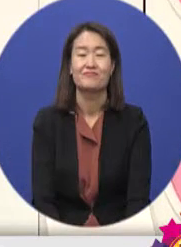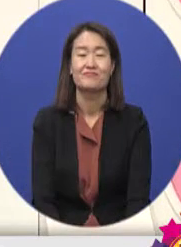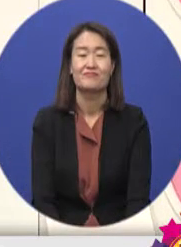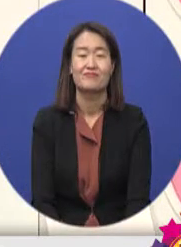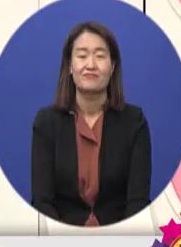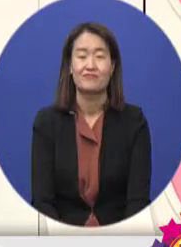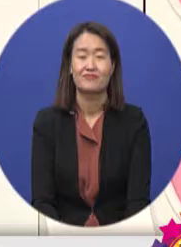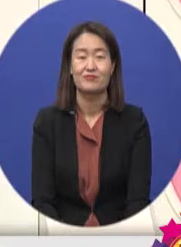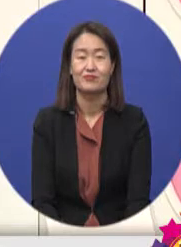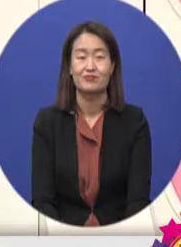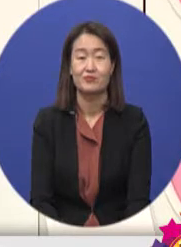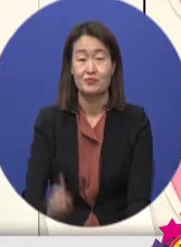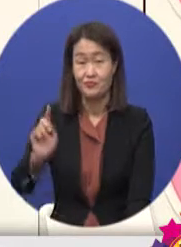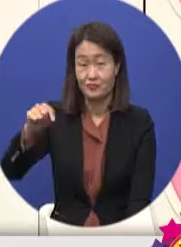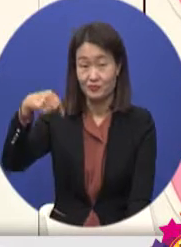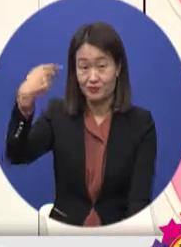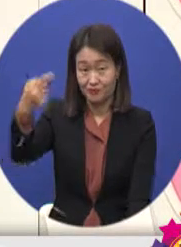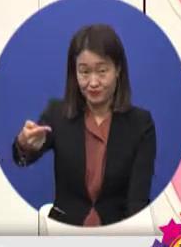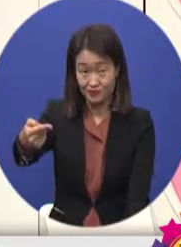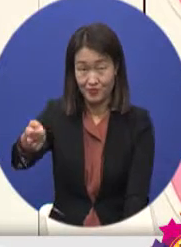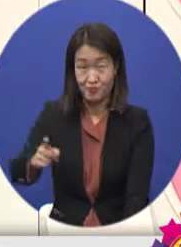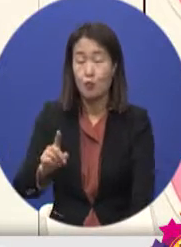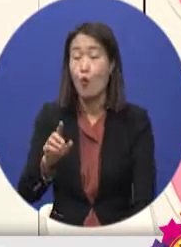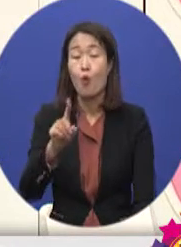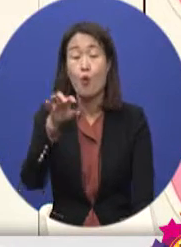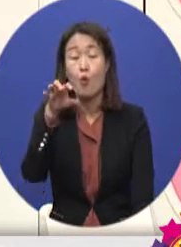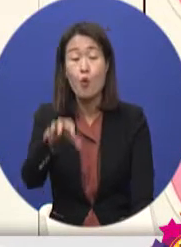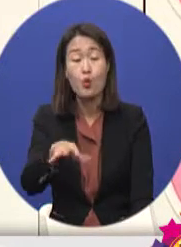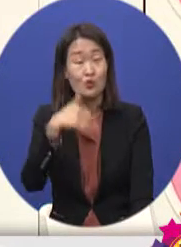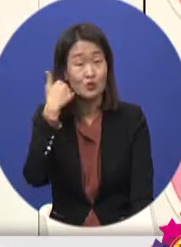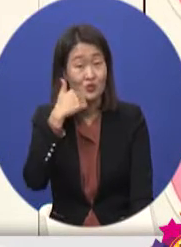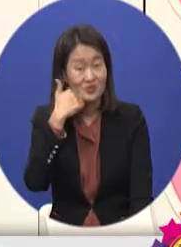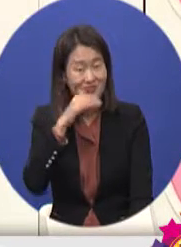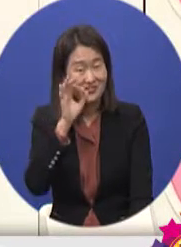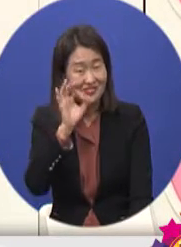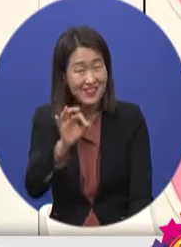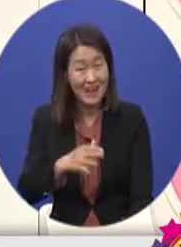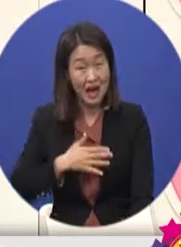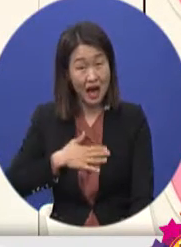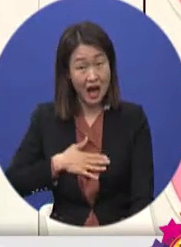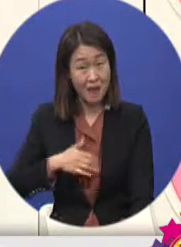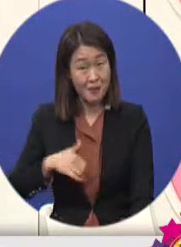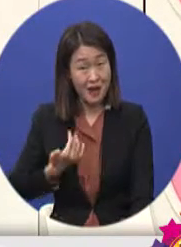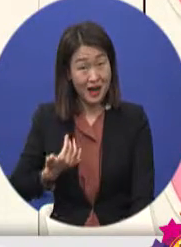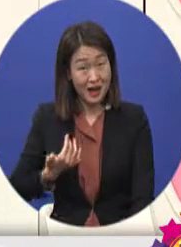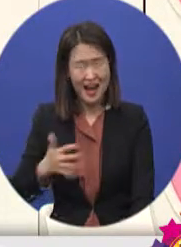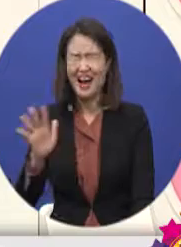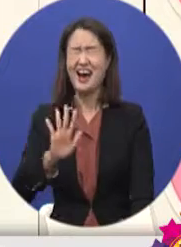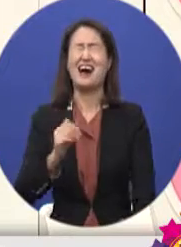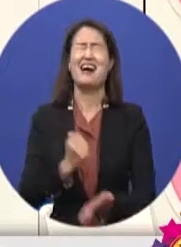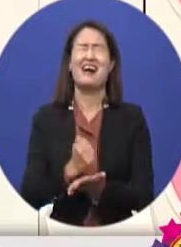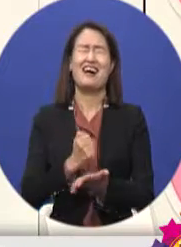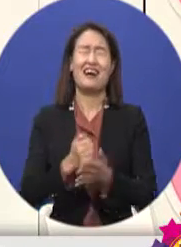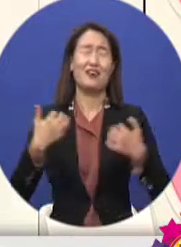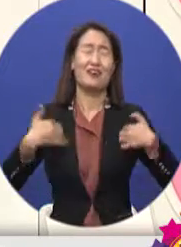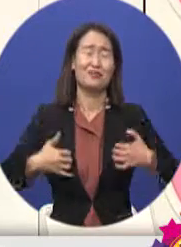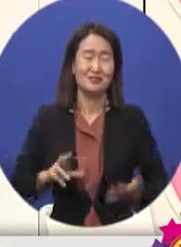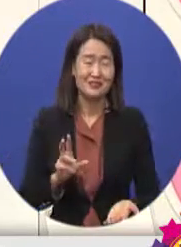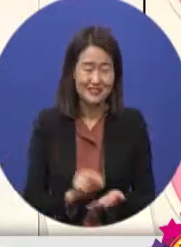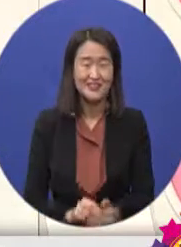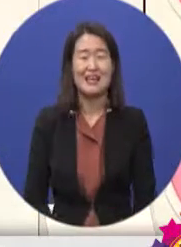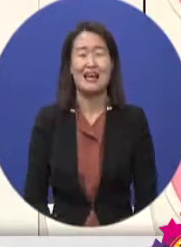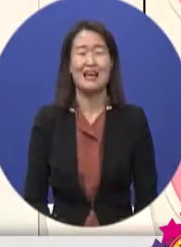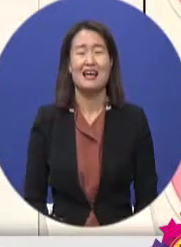자, 또 다음 참가자는 어디서 오신 누구실까요? 아는 분이실까요? 아, 퀴즈! 퀴즈 할 차례네요.